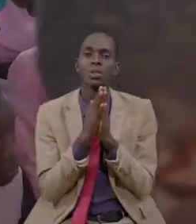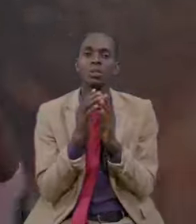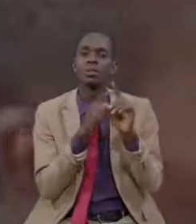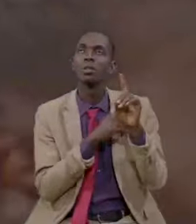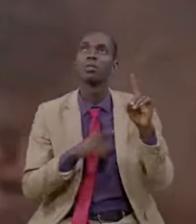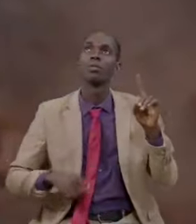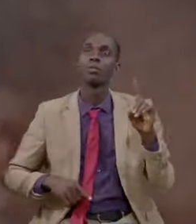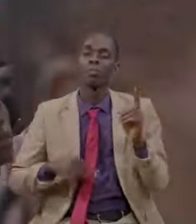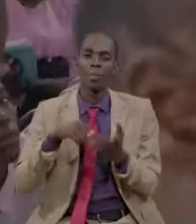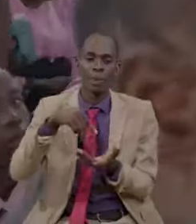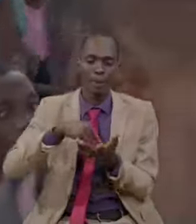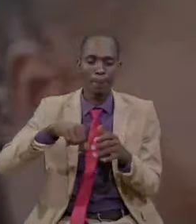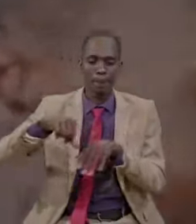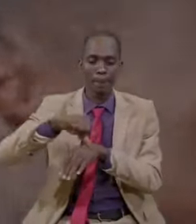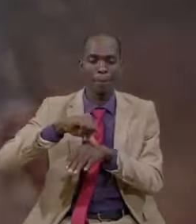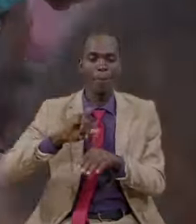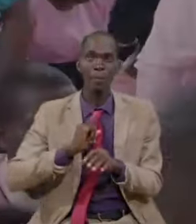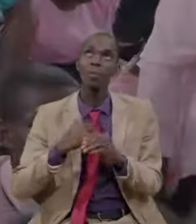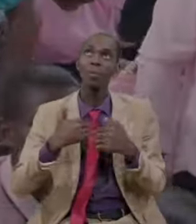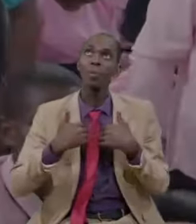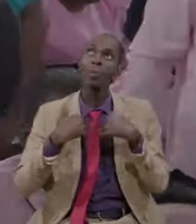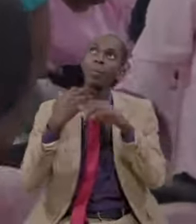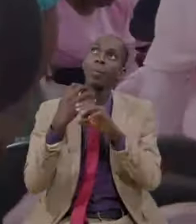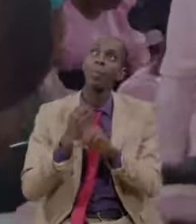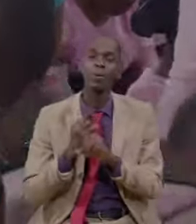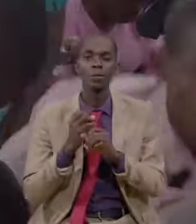L'onction que j'ai reçue.